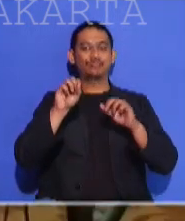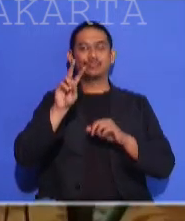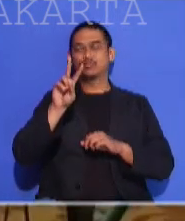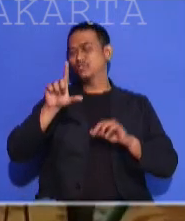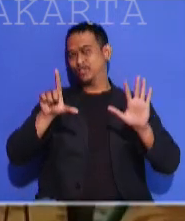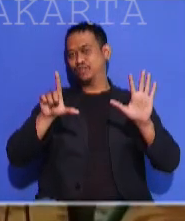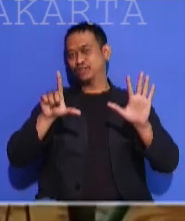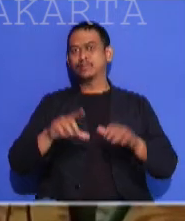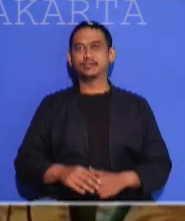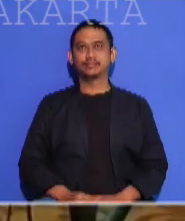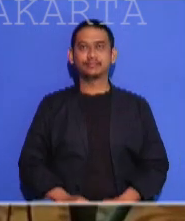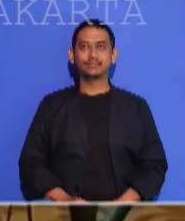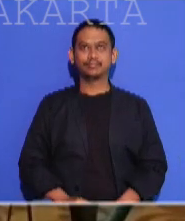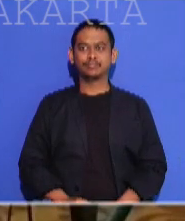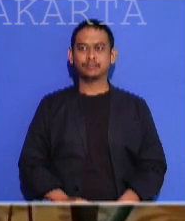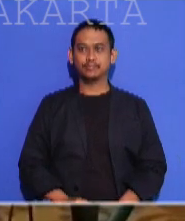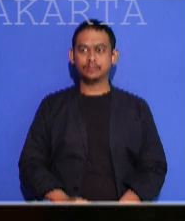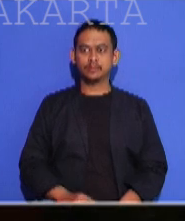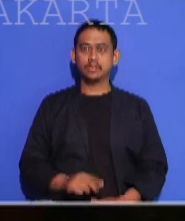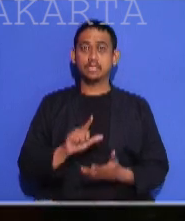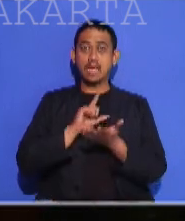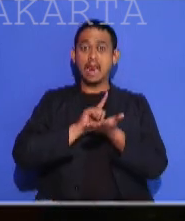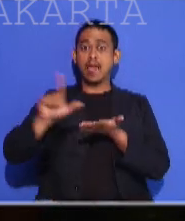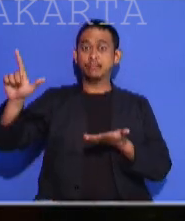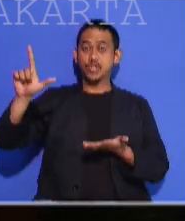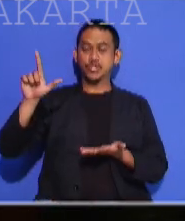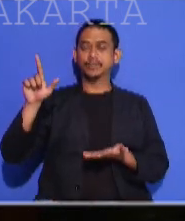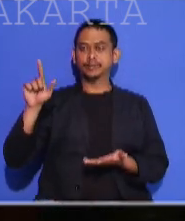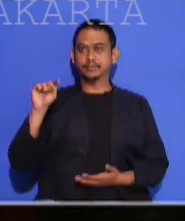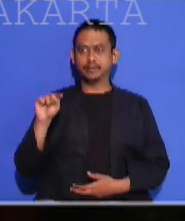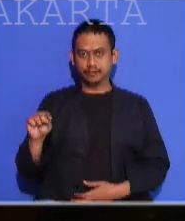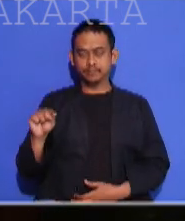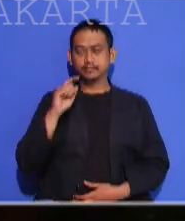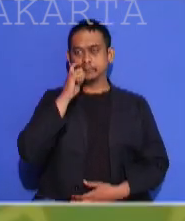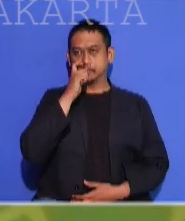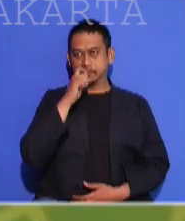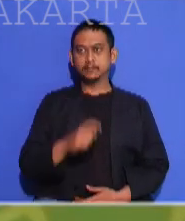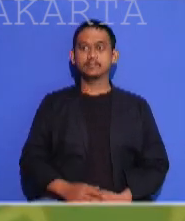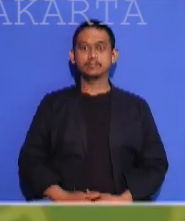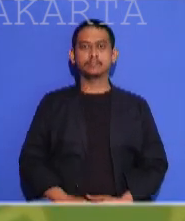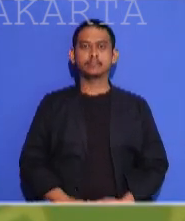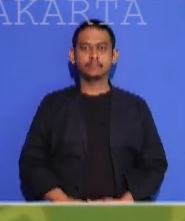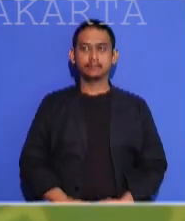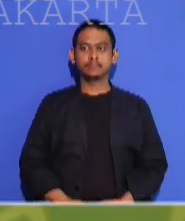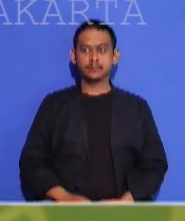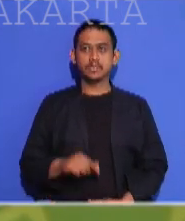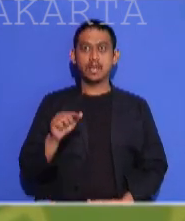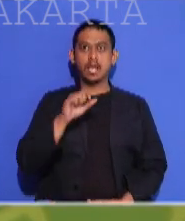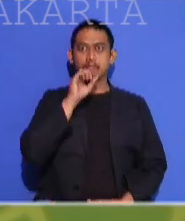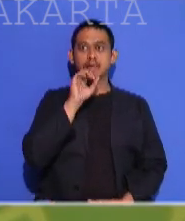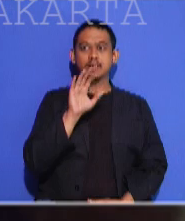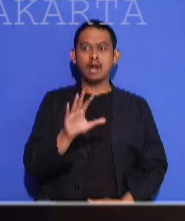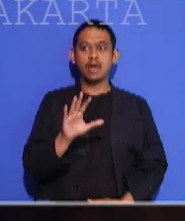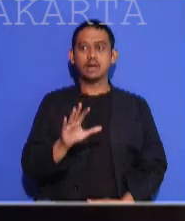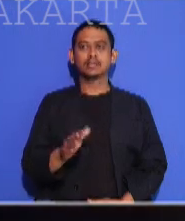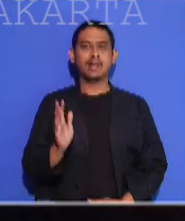Muslih dalam laporannya Kepala Dinas Kebudayaan Kundo kabudayaan kabupaten Bantul yanatun yunadiana menyampaikan pihaknya